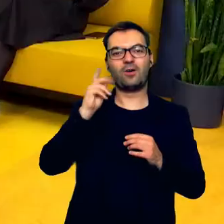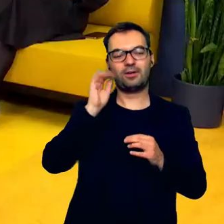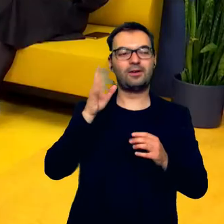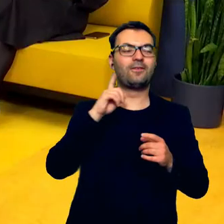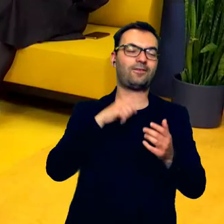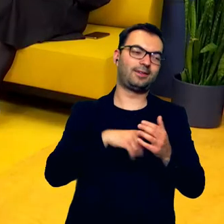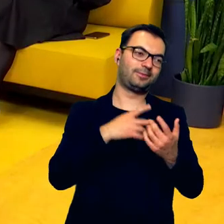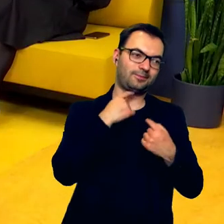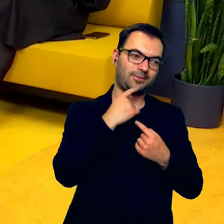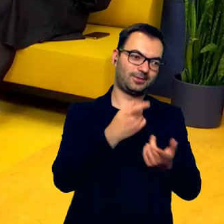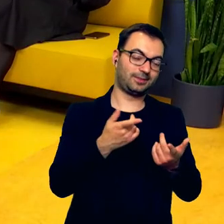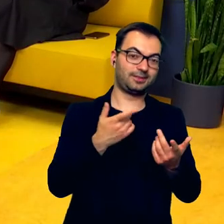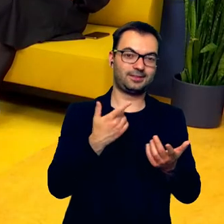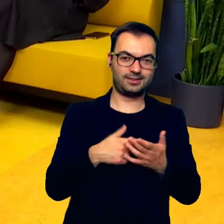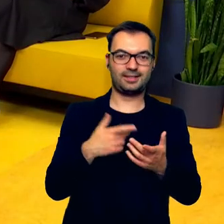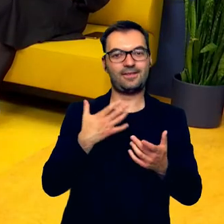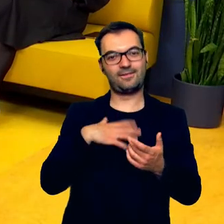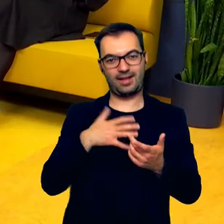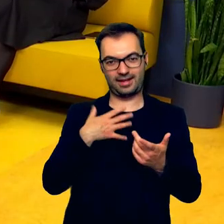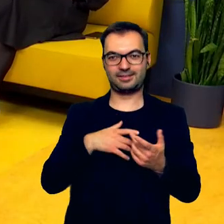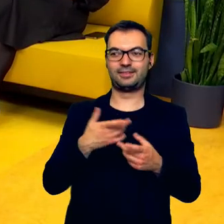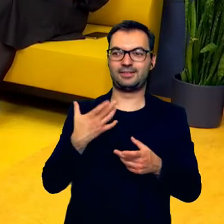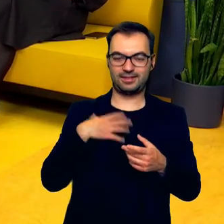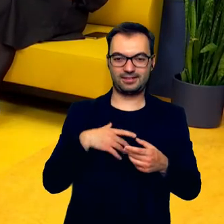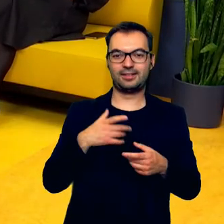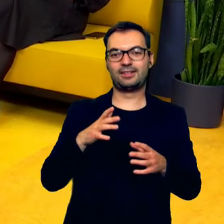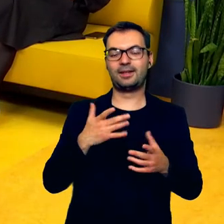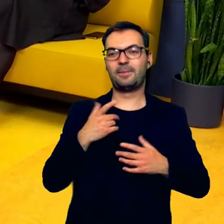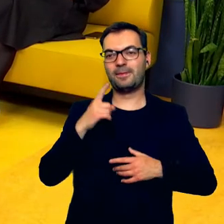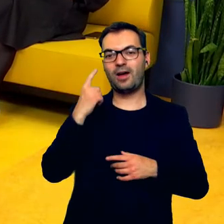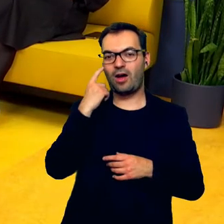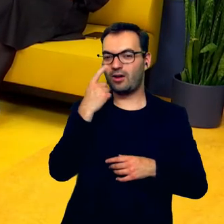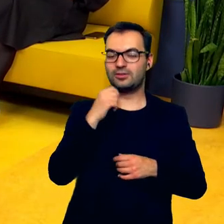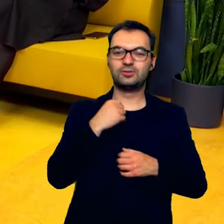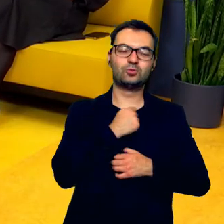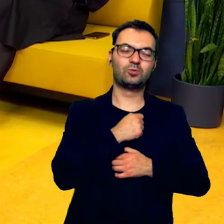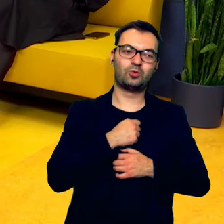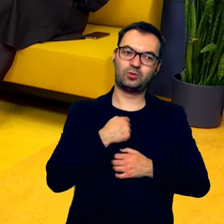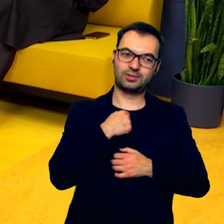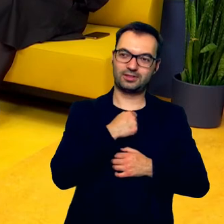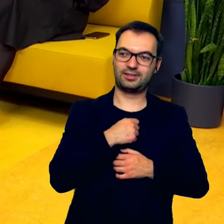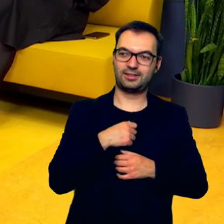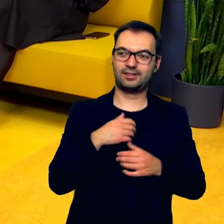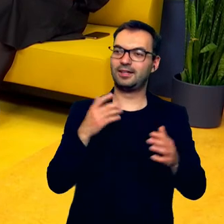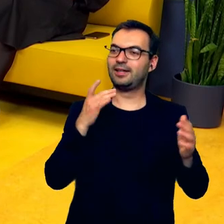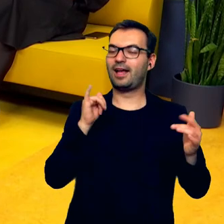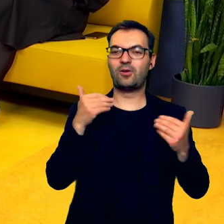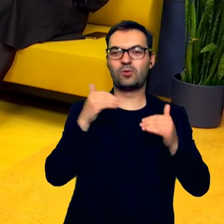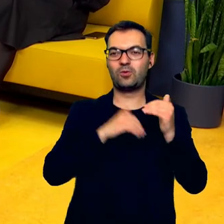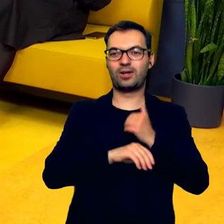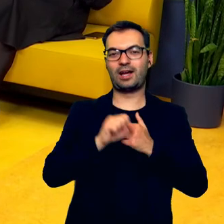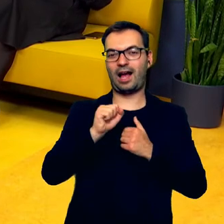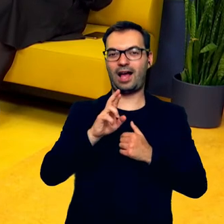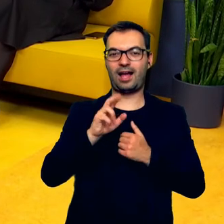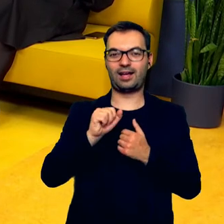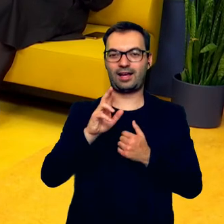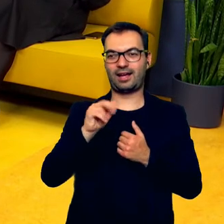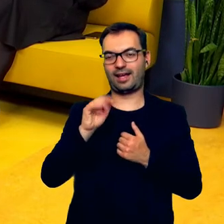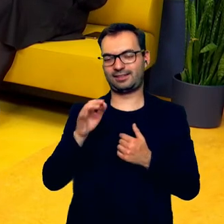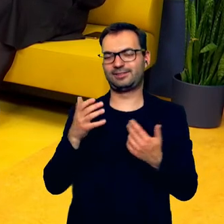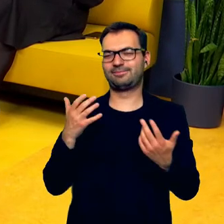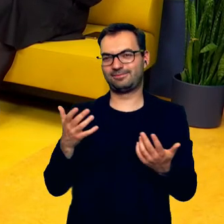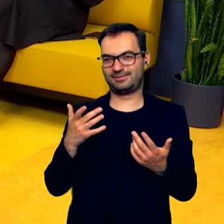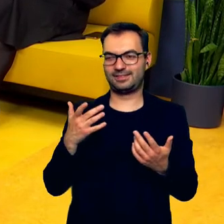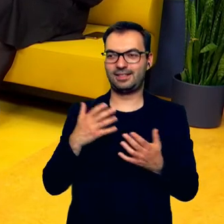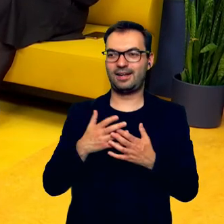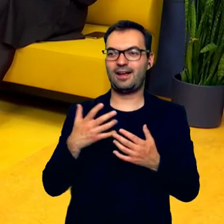kobiety... Właśnie chciałam powiedzieć, jest warta, tak, tego jest poświęcenia. Ta melancholia w góry Ararat, którą widzi w jej oczach,